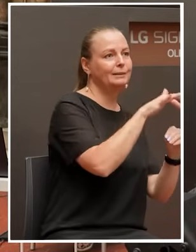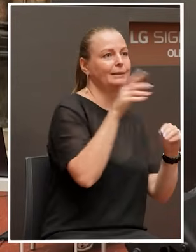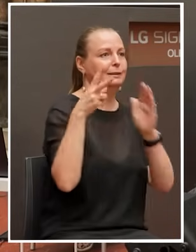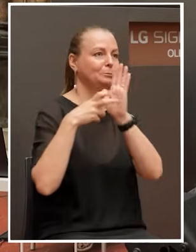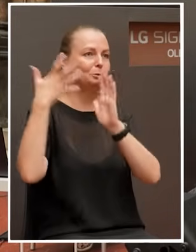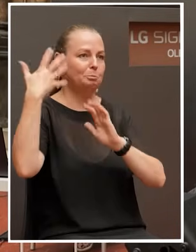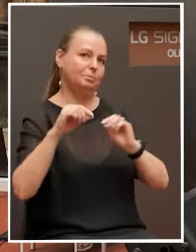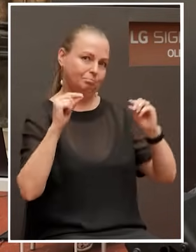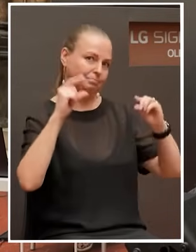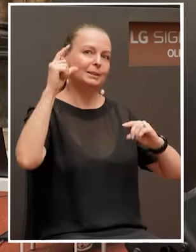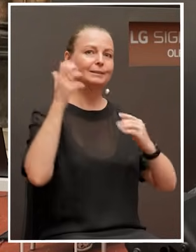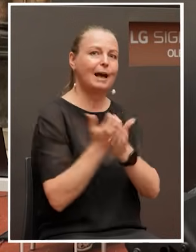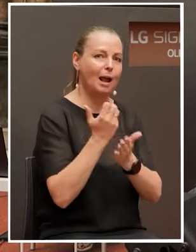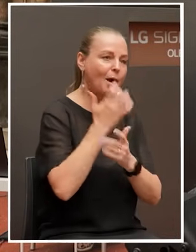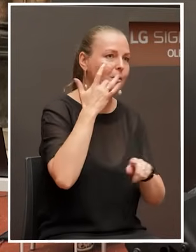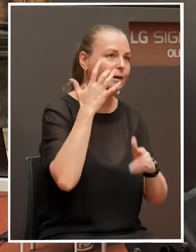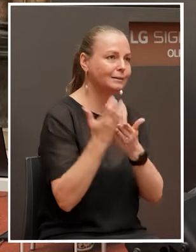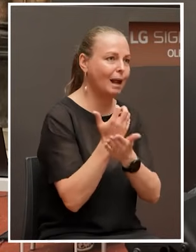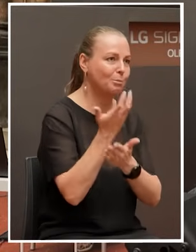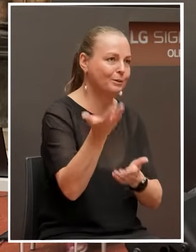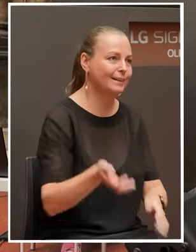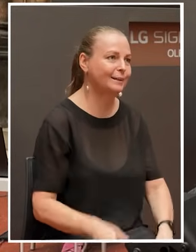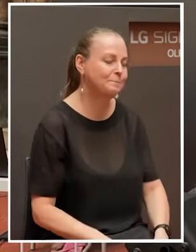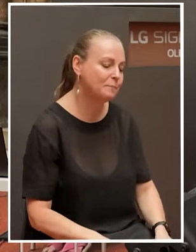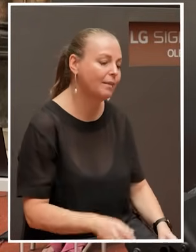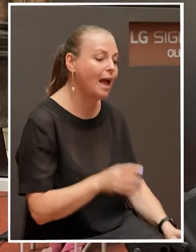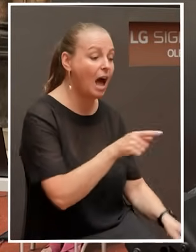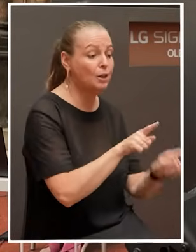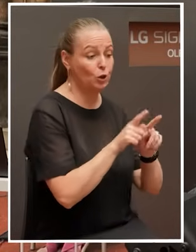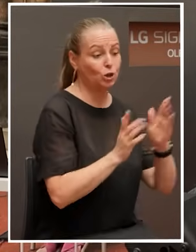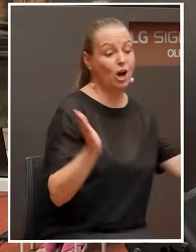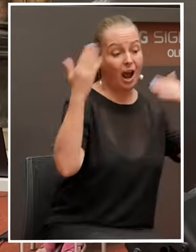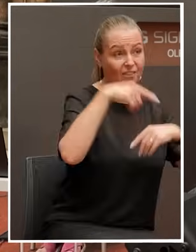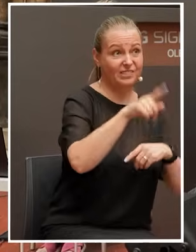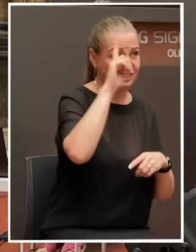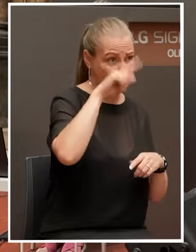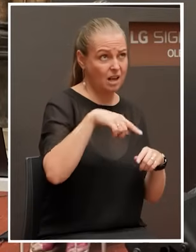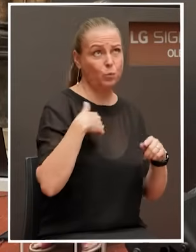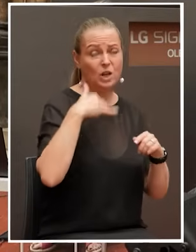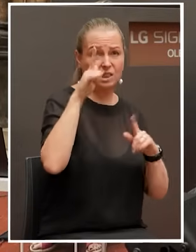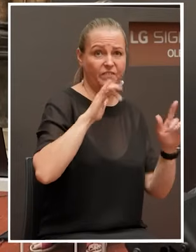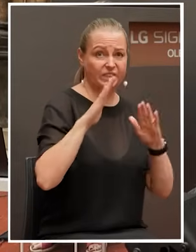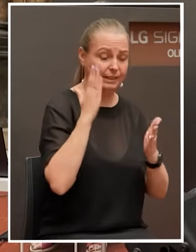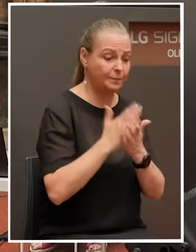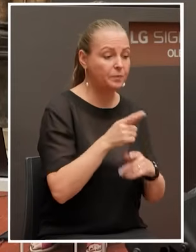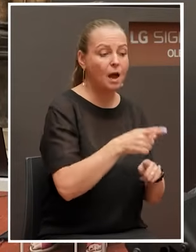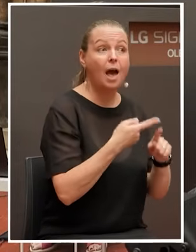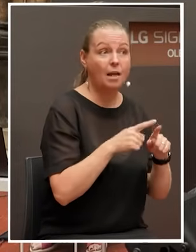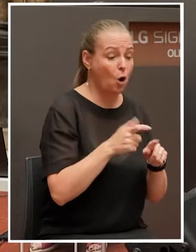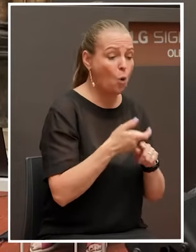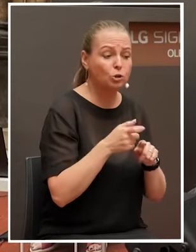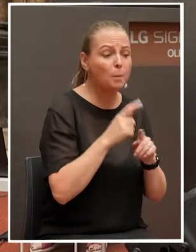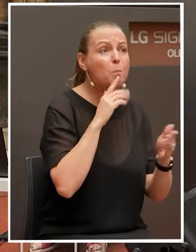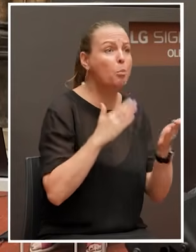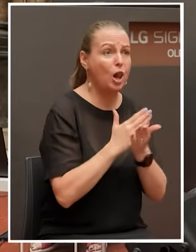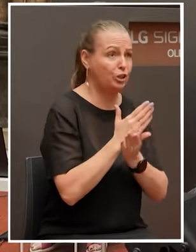А теперь я покажу вам вот эту вещь, которую мы тоже сейчас знаем по нашей выставке. Это ведь очень политическая картинка.